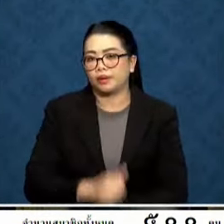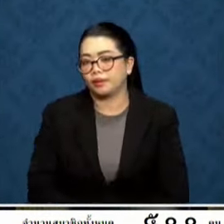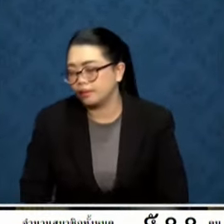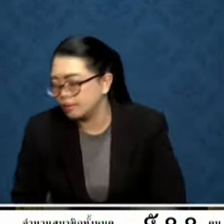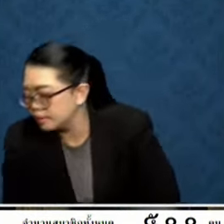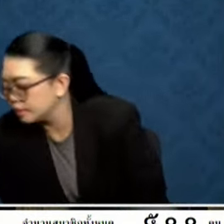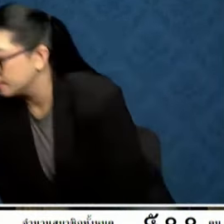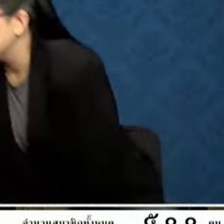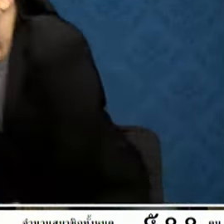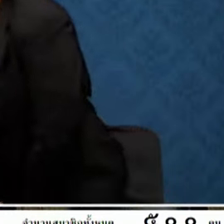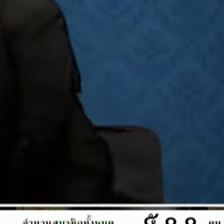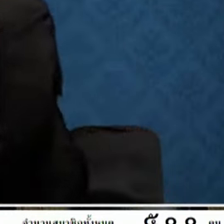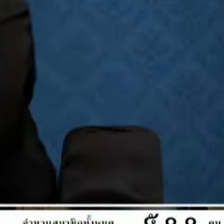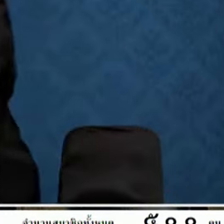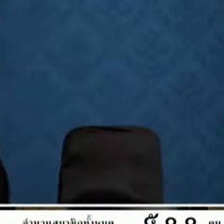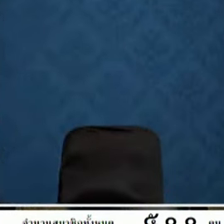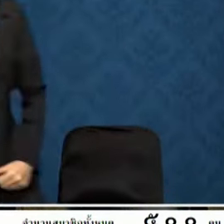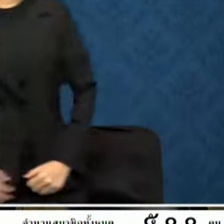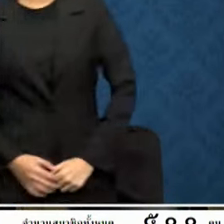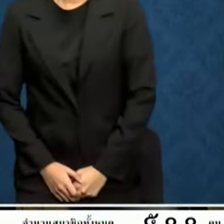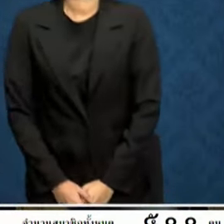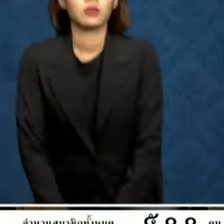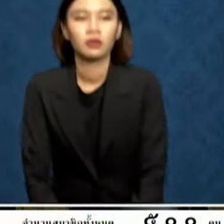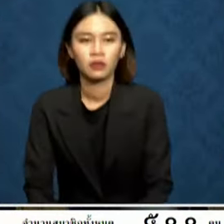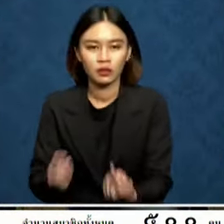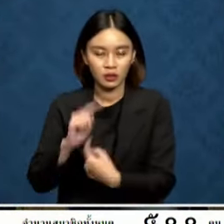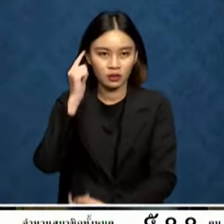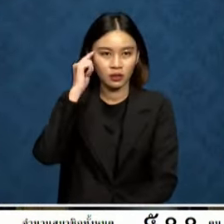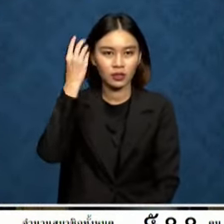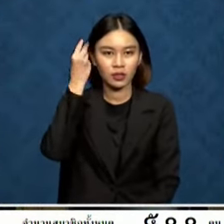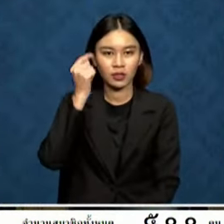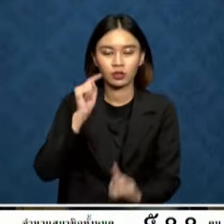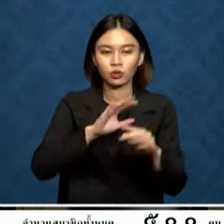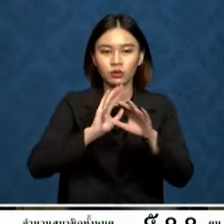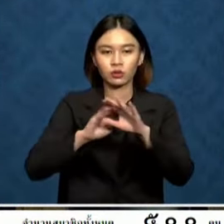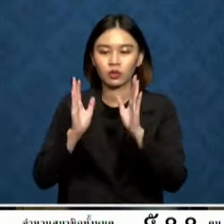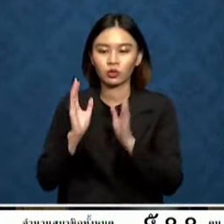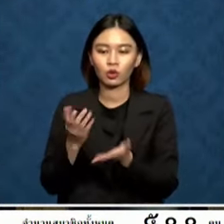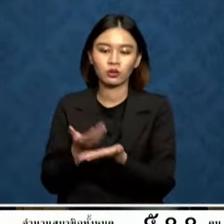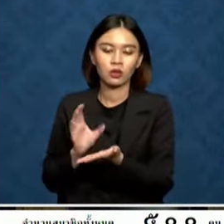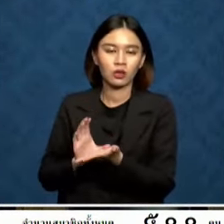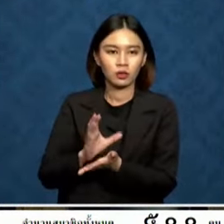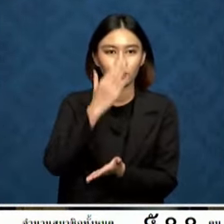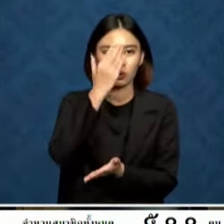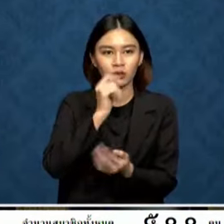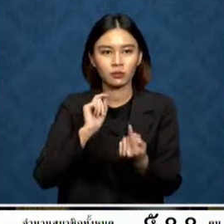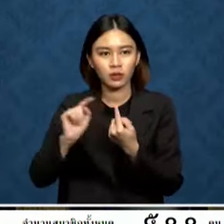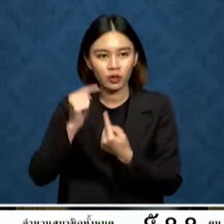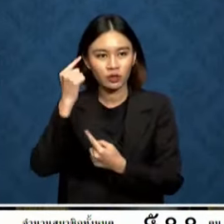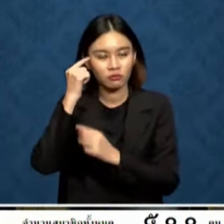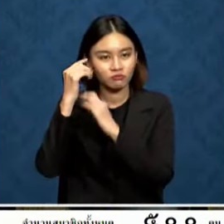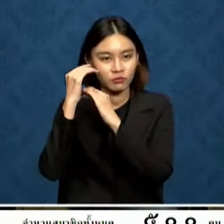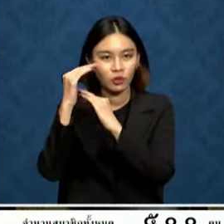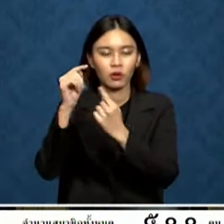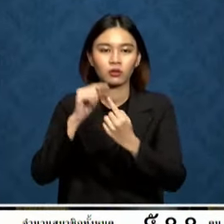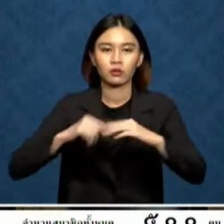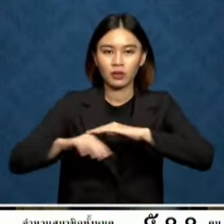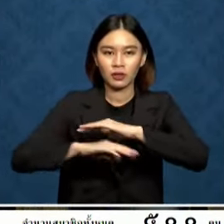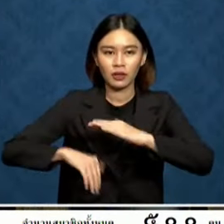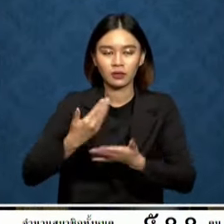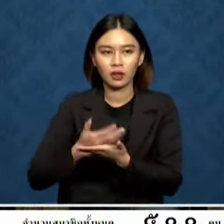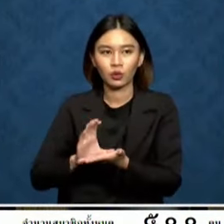แล้วเขาไม่ได้คิดแค่ดึงการลงดึงดูดนักลงทุนเพื่อมาหวังว่าจะเป็นฐานการลง